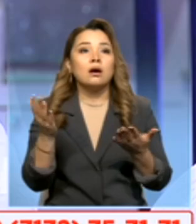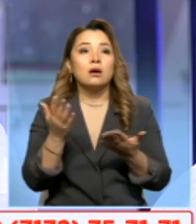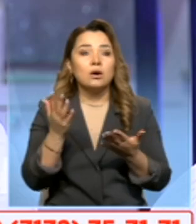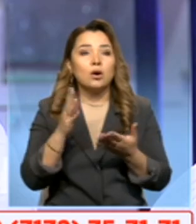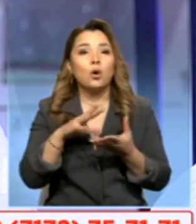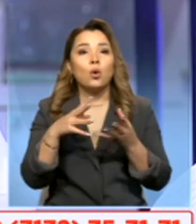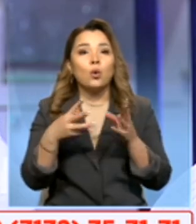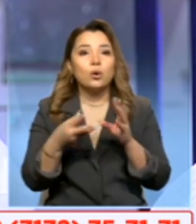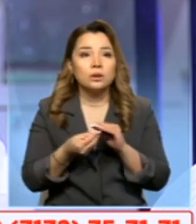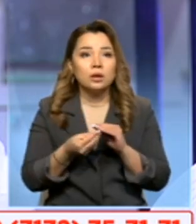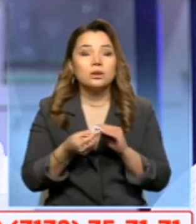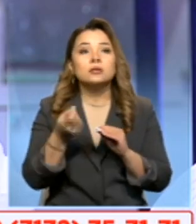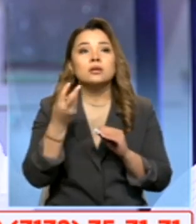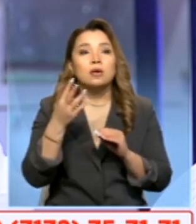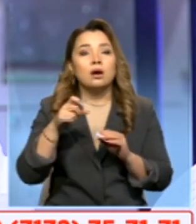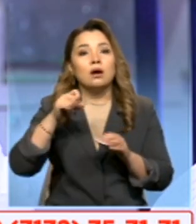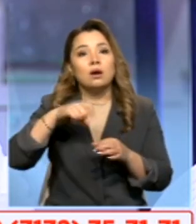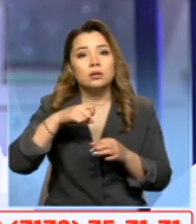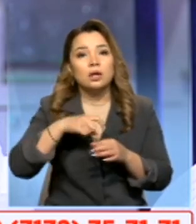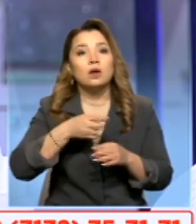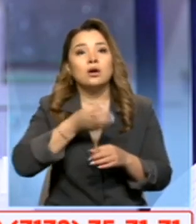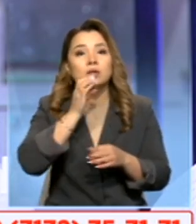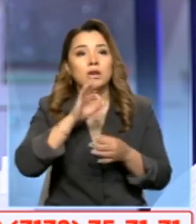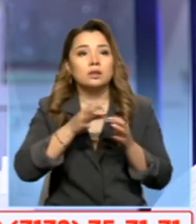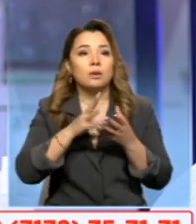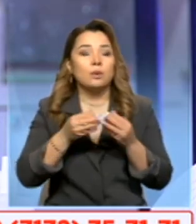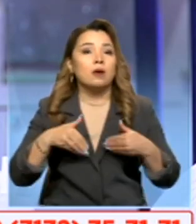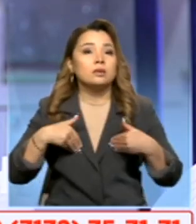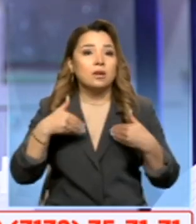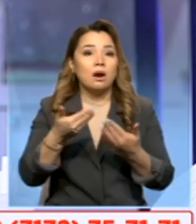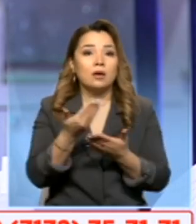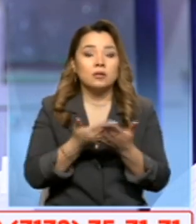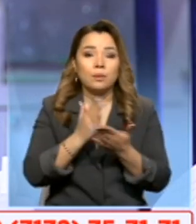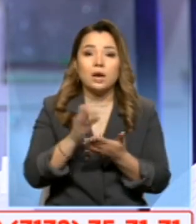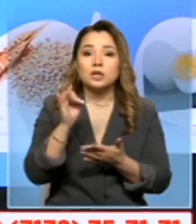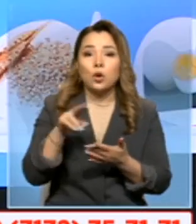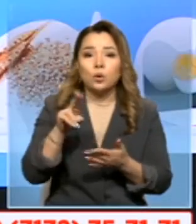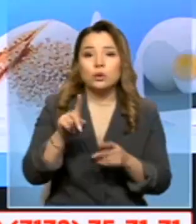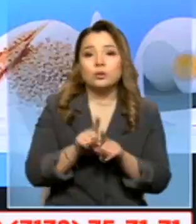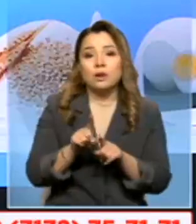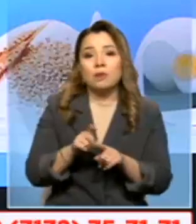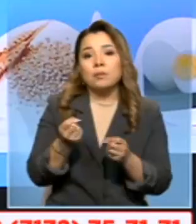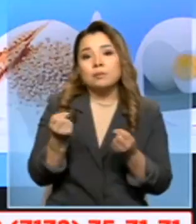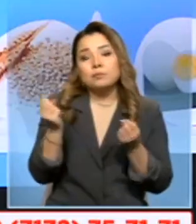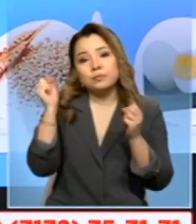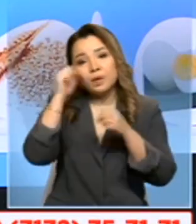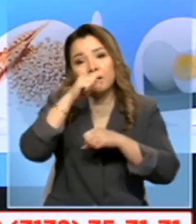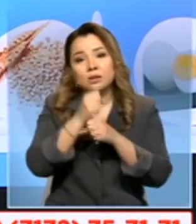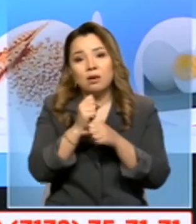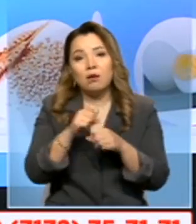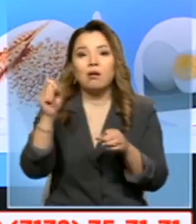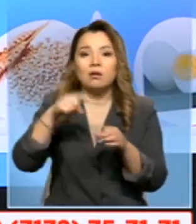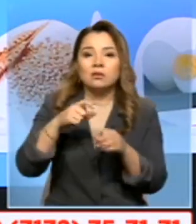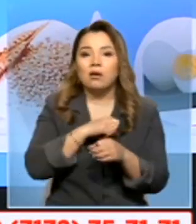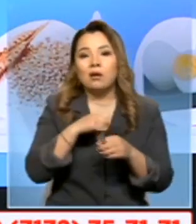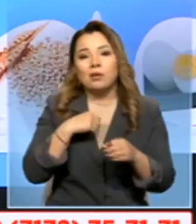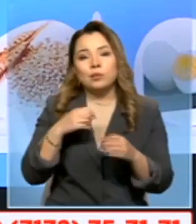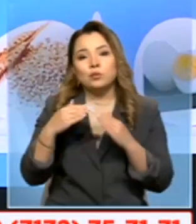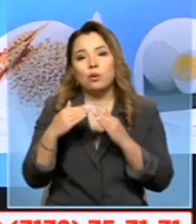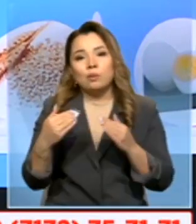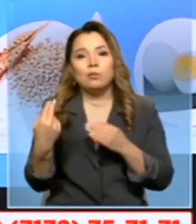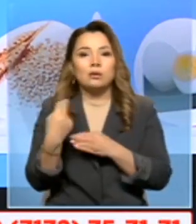қандай көлемге и неше қанша уақыт ішетін бәрін айтылады. Сол үшін йодты жоқ мынаны алып тамызып өз